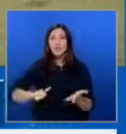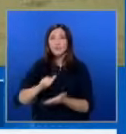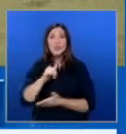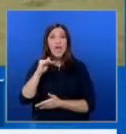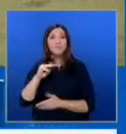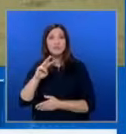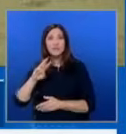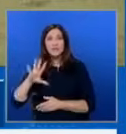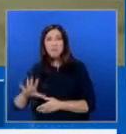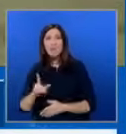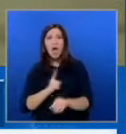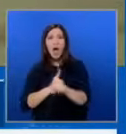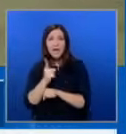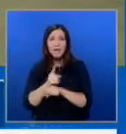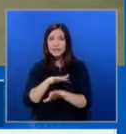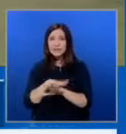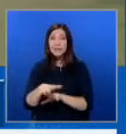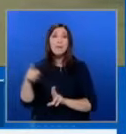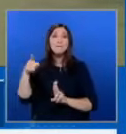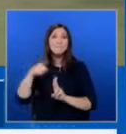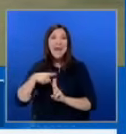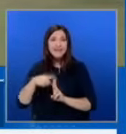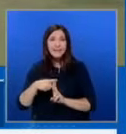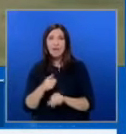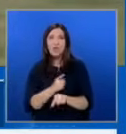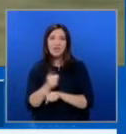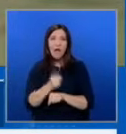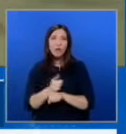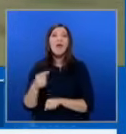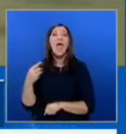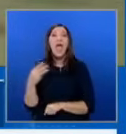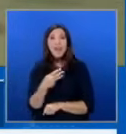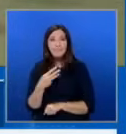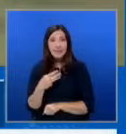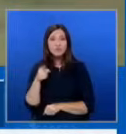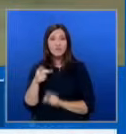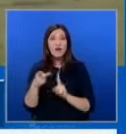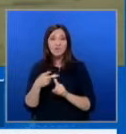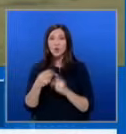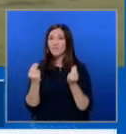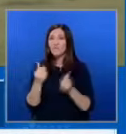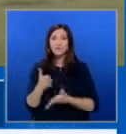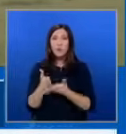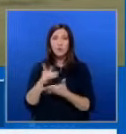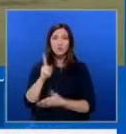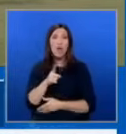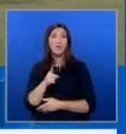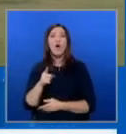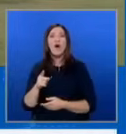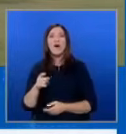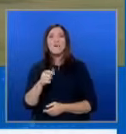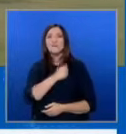самолети F-35, ракетни системи Patriot и танкове Abrams. Това е втората финансова помощ, която